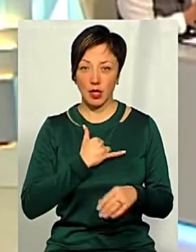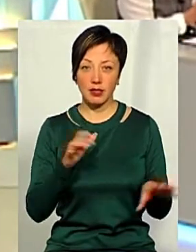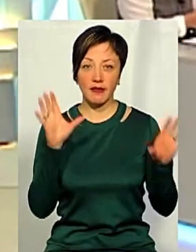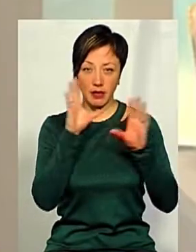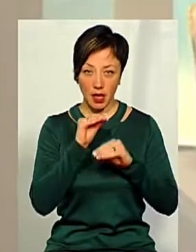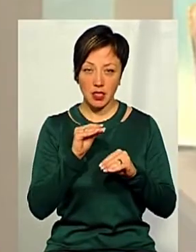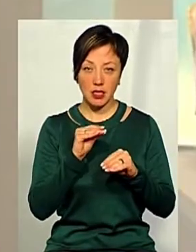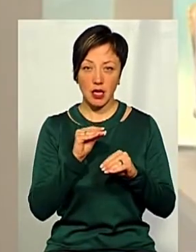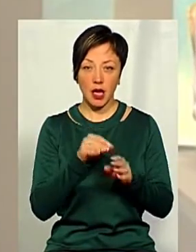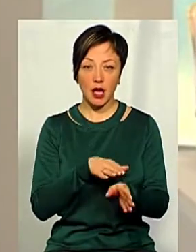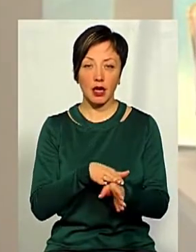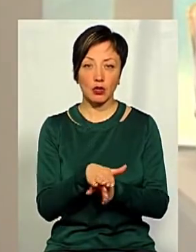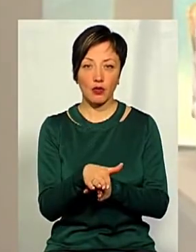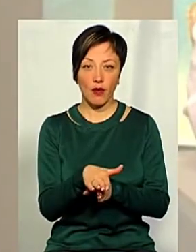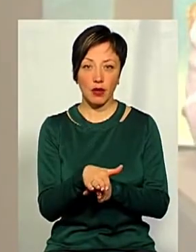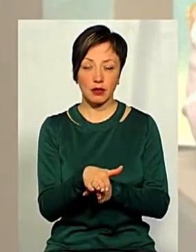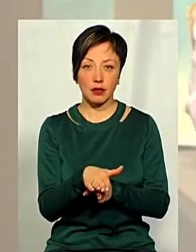вдасться реалізувати